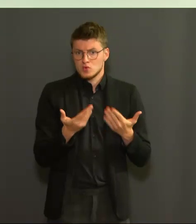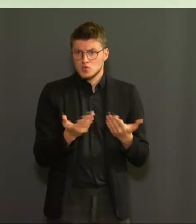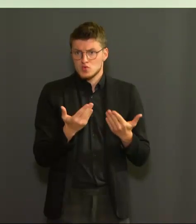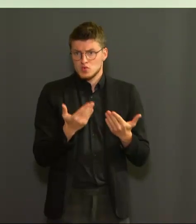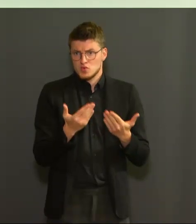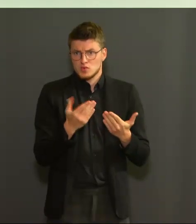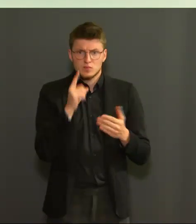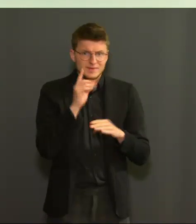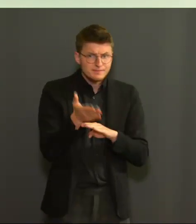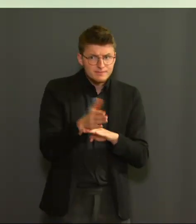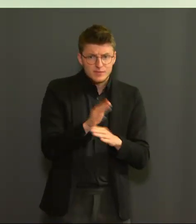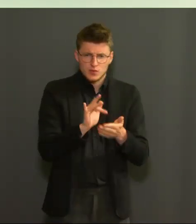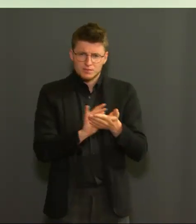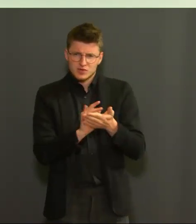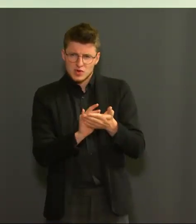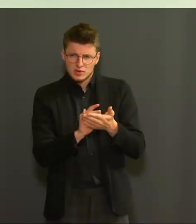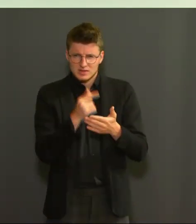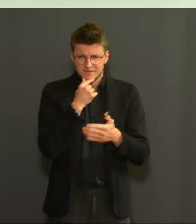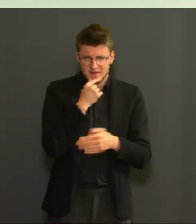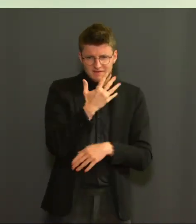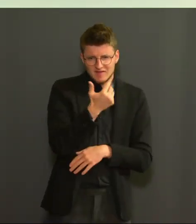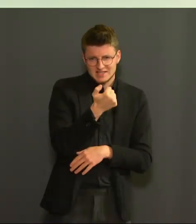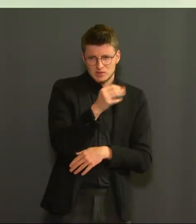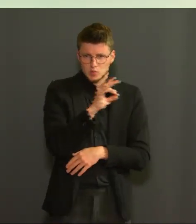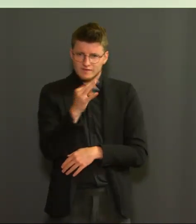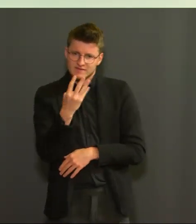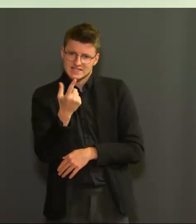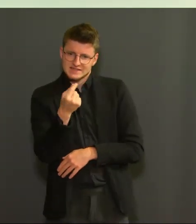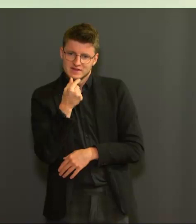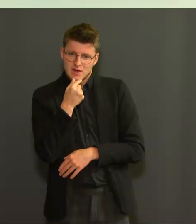tussen 65 en 74 jaar.